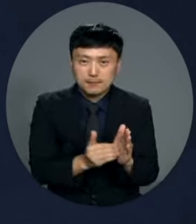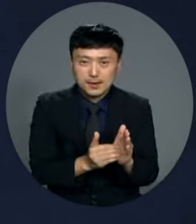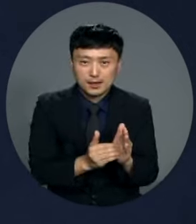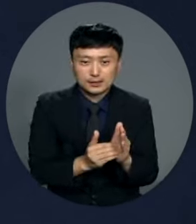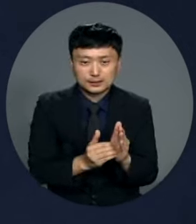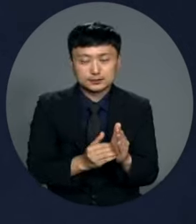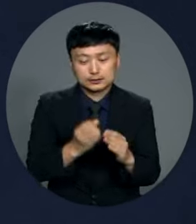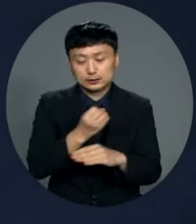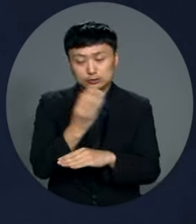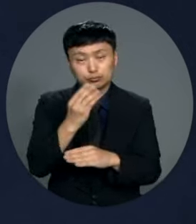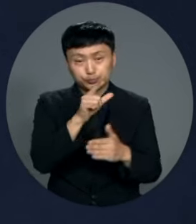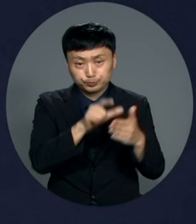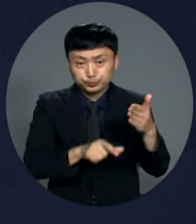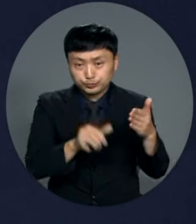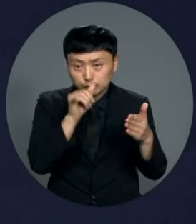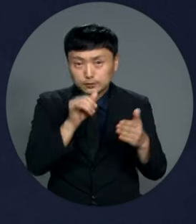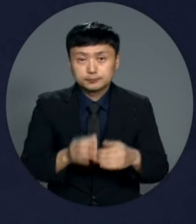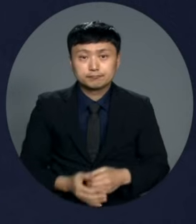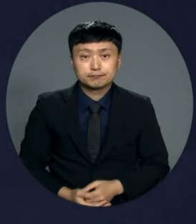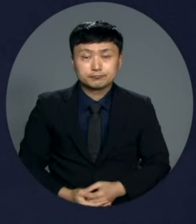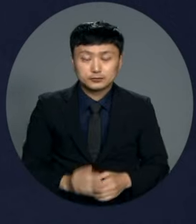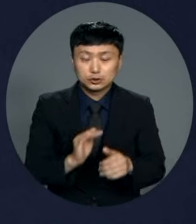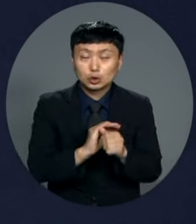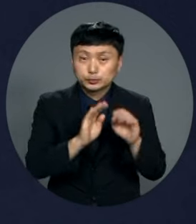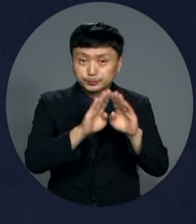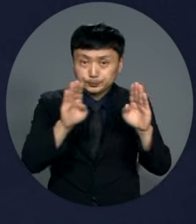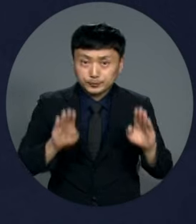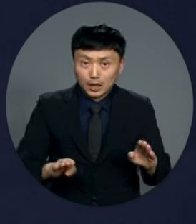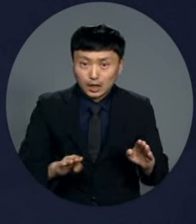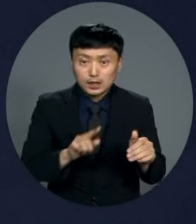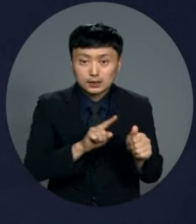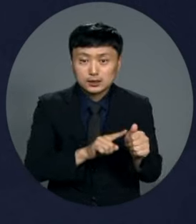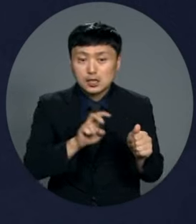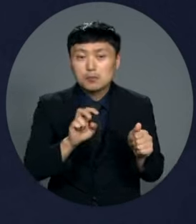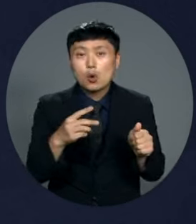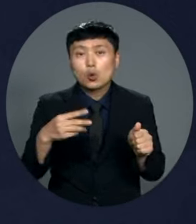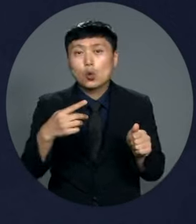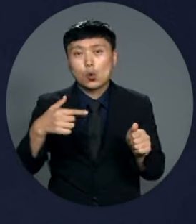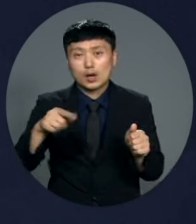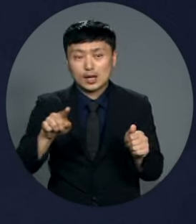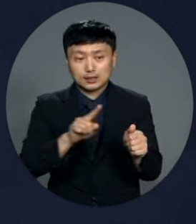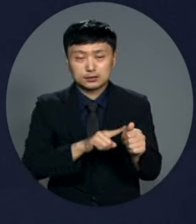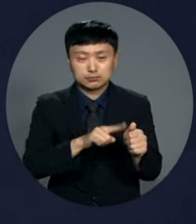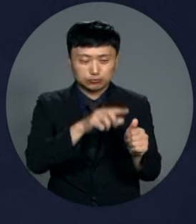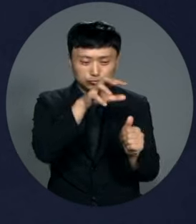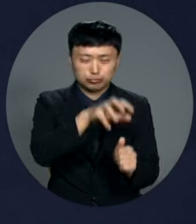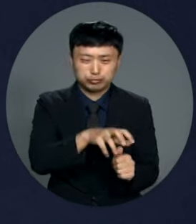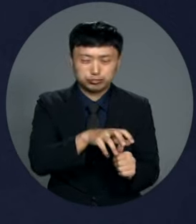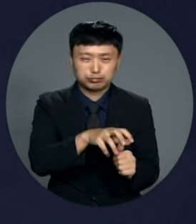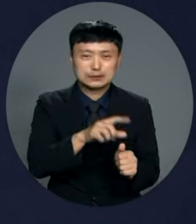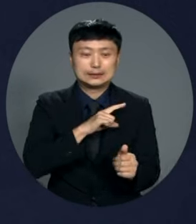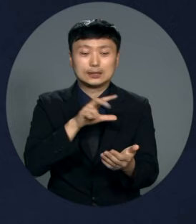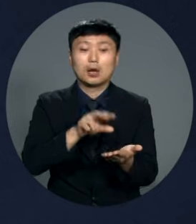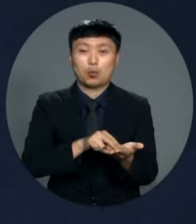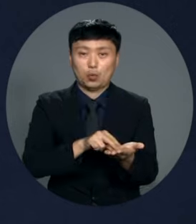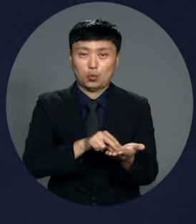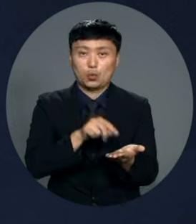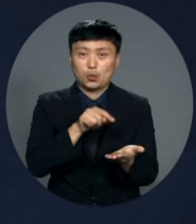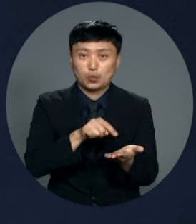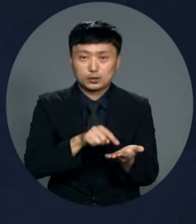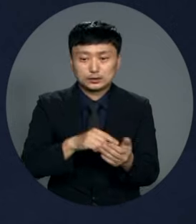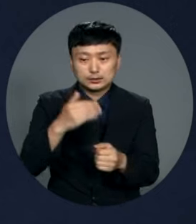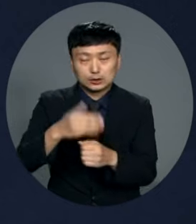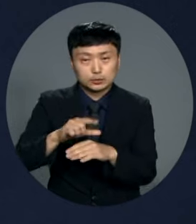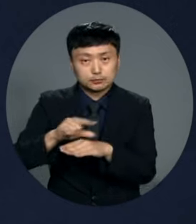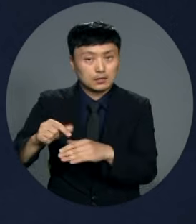기사가 나옵니다 경주 박물 분관 주임 모로가 히데시 수감되는 제목의 기사에는 대구